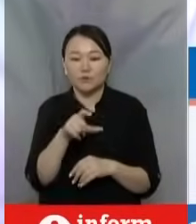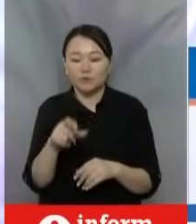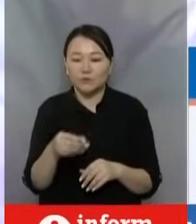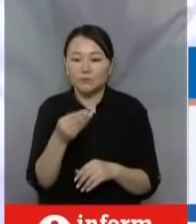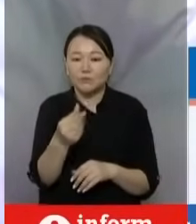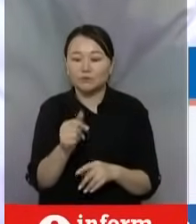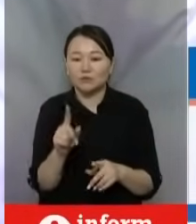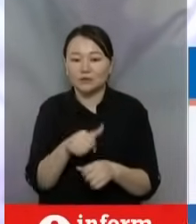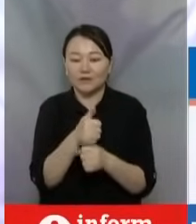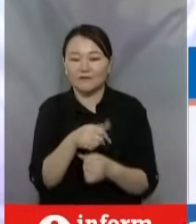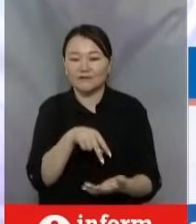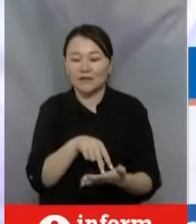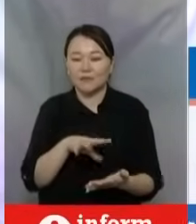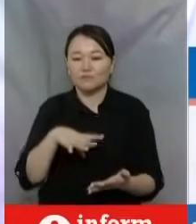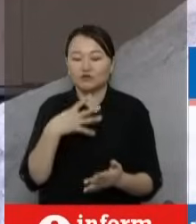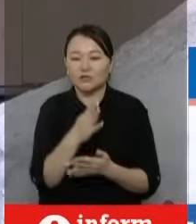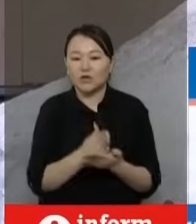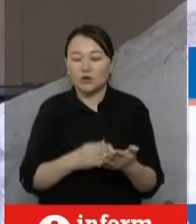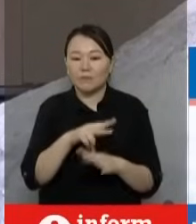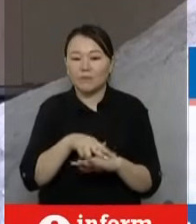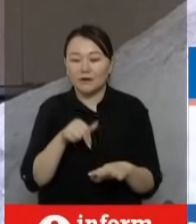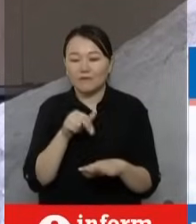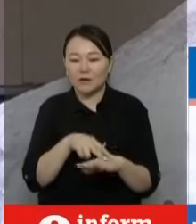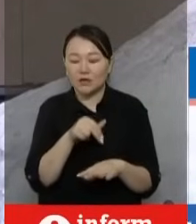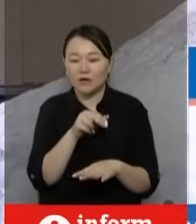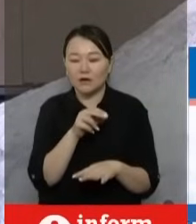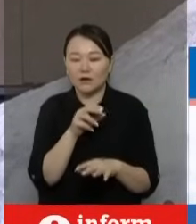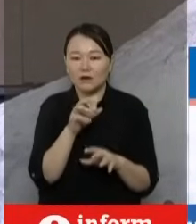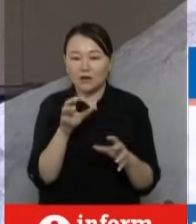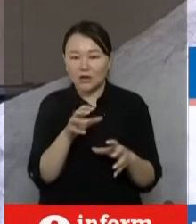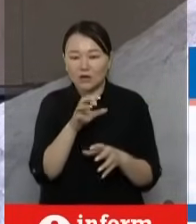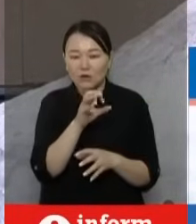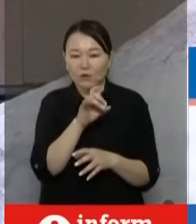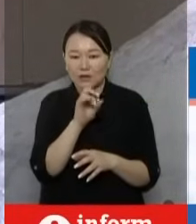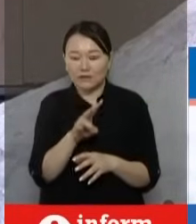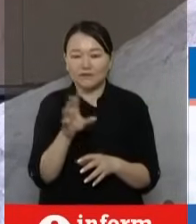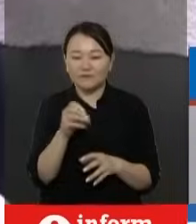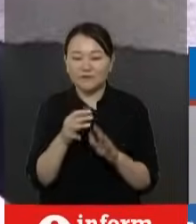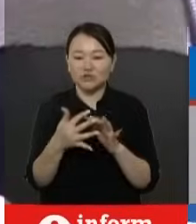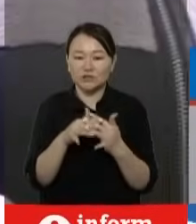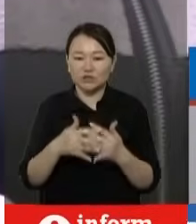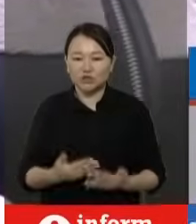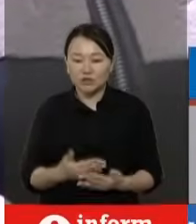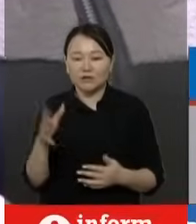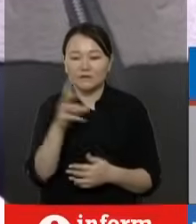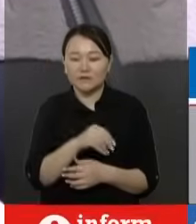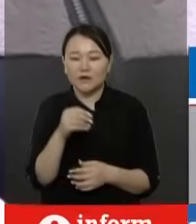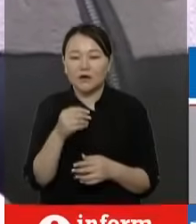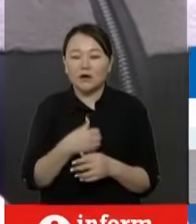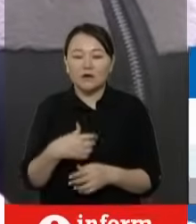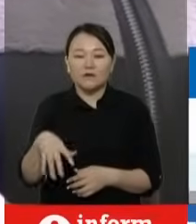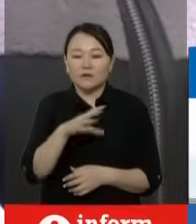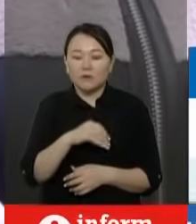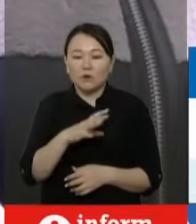то, что во главе стоял экс-сотрудник правоохранительных органов. Большинство жертв – сельские жители. Мы были очень вовлечены.